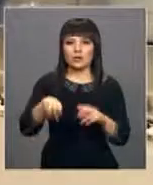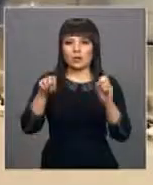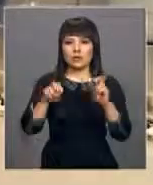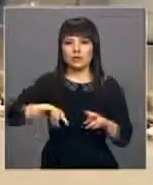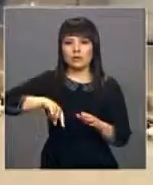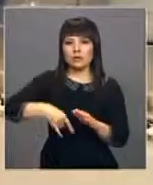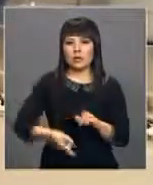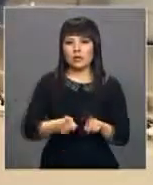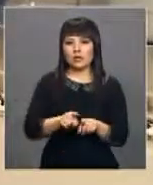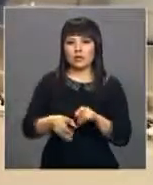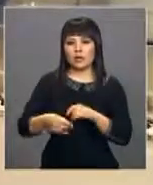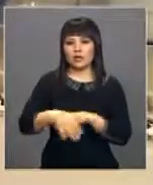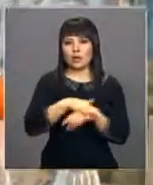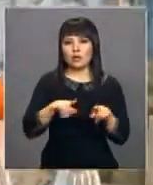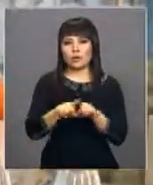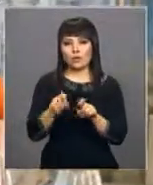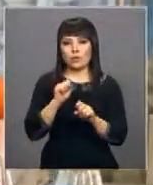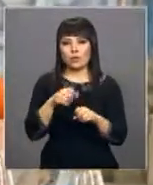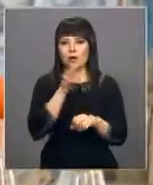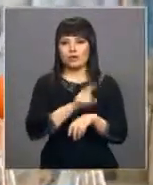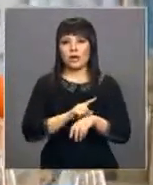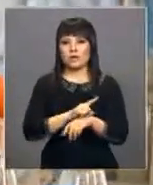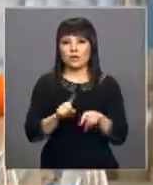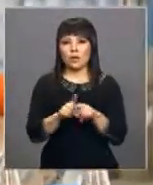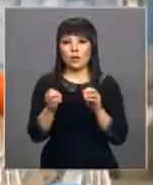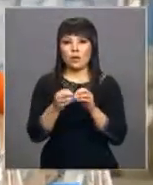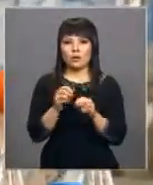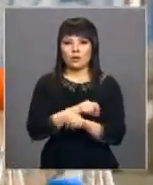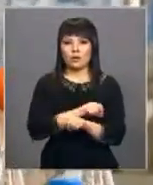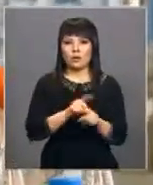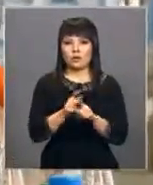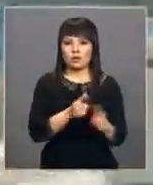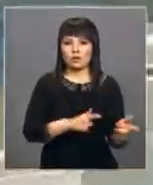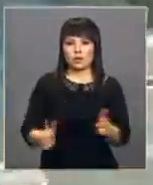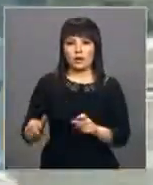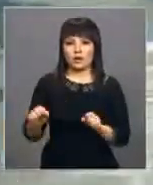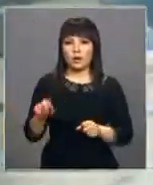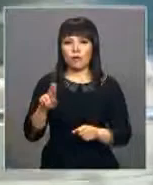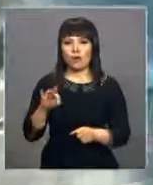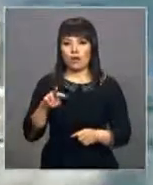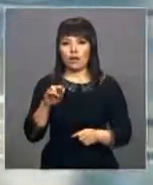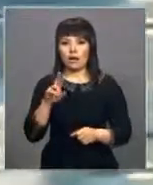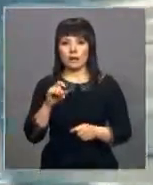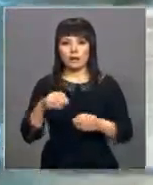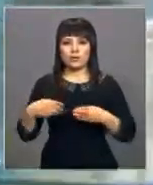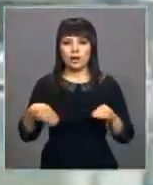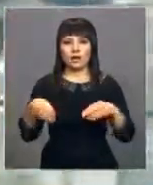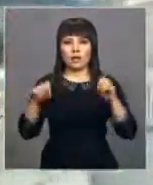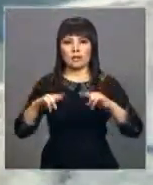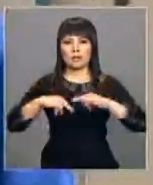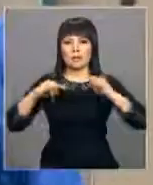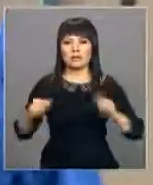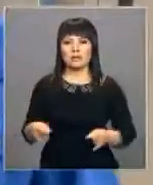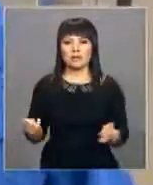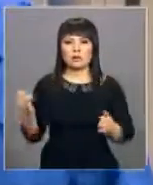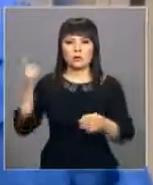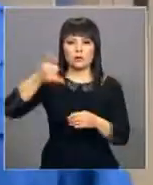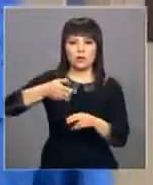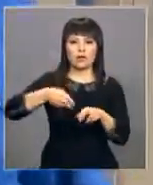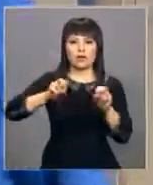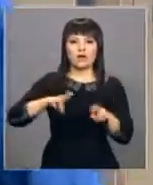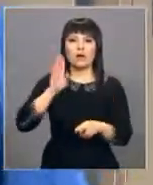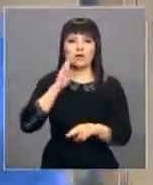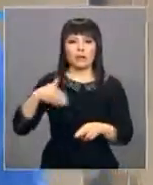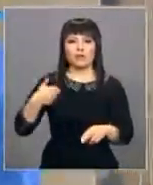орналасқан кешенде сағатына 10 текше метр су тазартылады. Дайын өнім бірден поликарбонаттан жасалған ыдысқа құйылатындықтан адам ағзасына